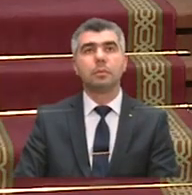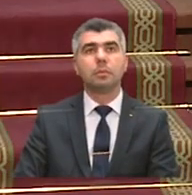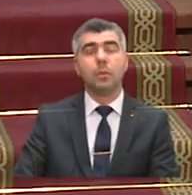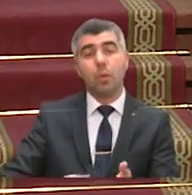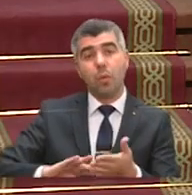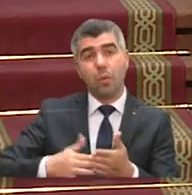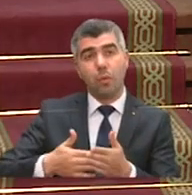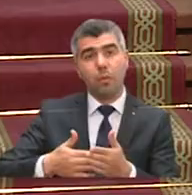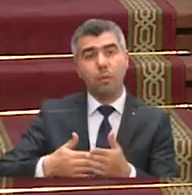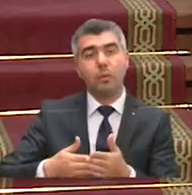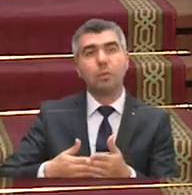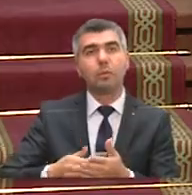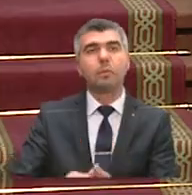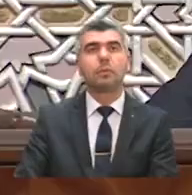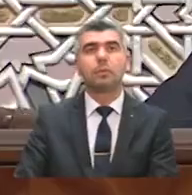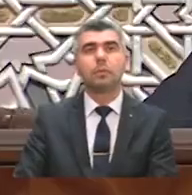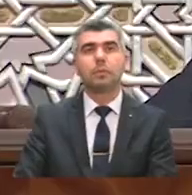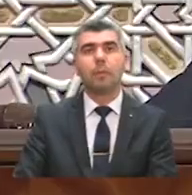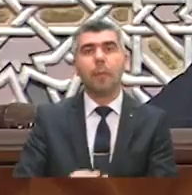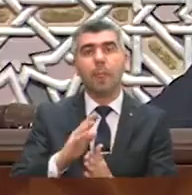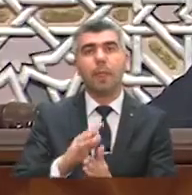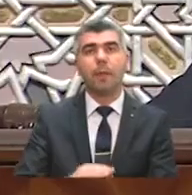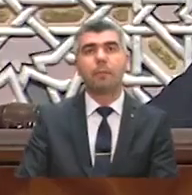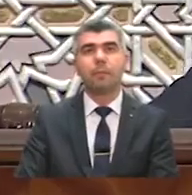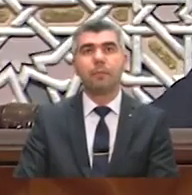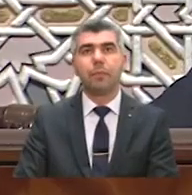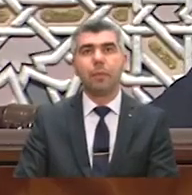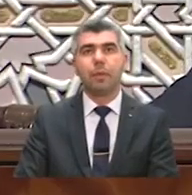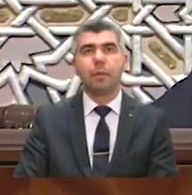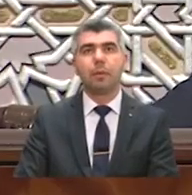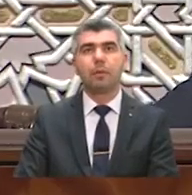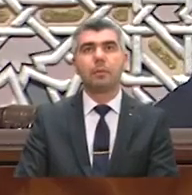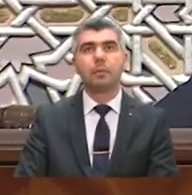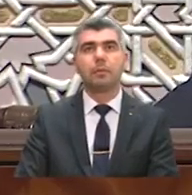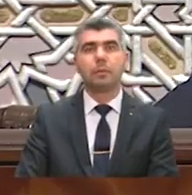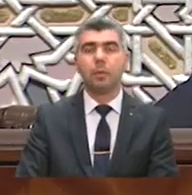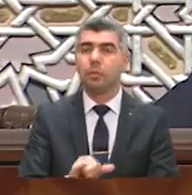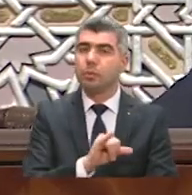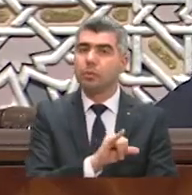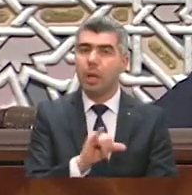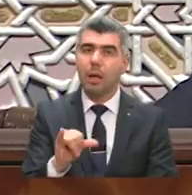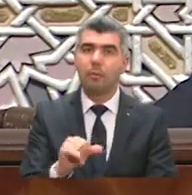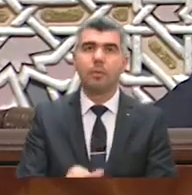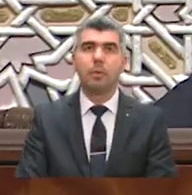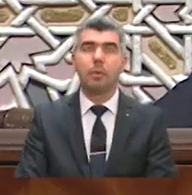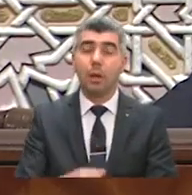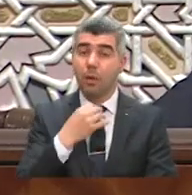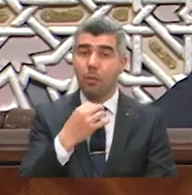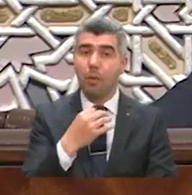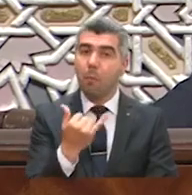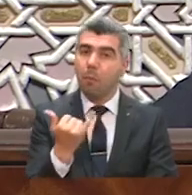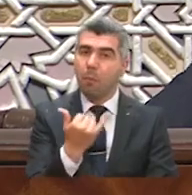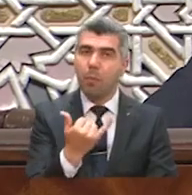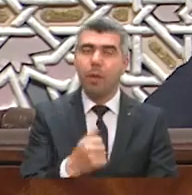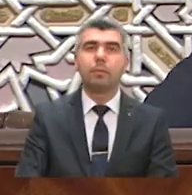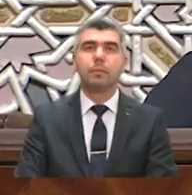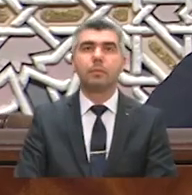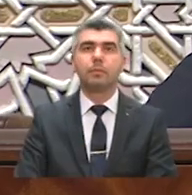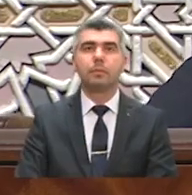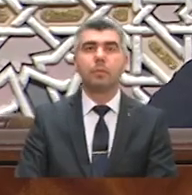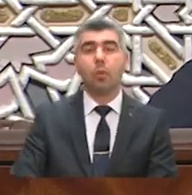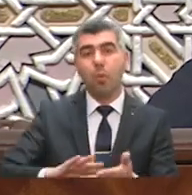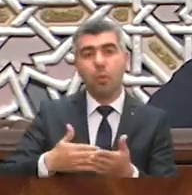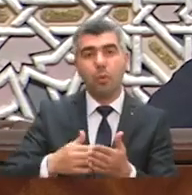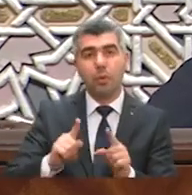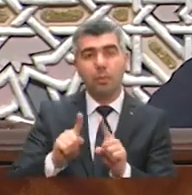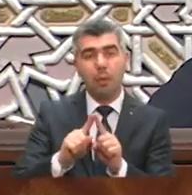ورد في البرنامج. لا, لا, لا, لا ما يمكنش, لا ما يمكنش, ما يمكنناش نستمر هكايا. الله يخليكم, راه باش كنا كنهضروا